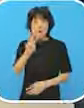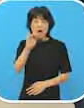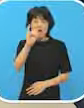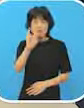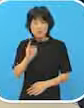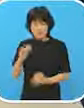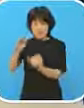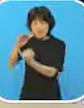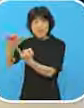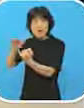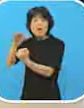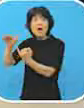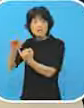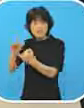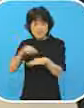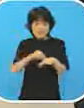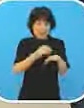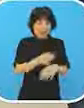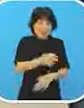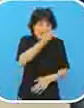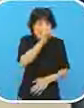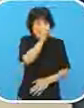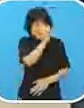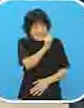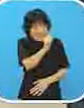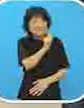わいいかわいい。